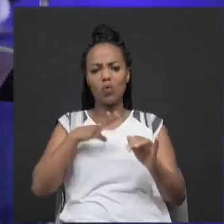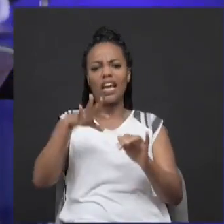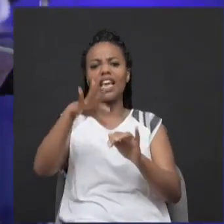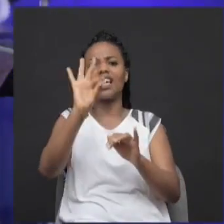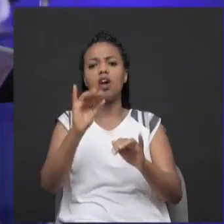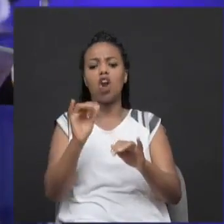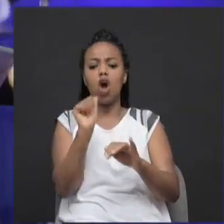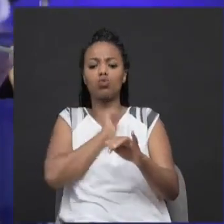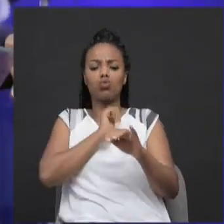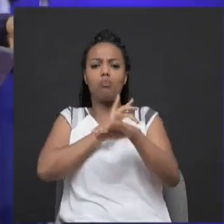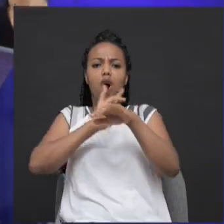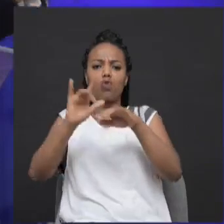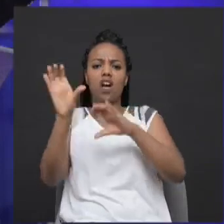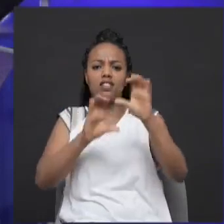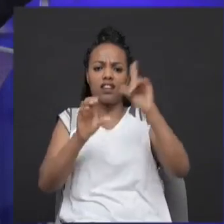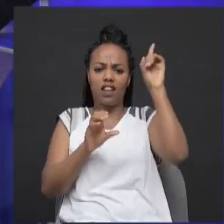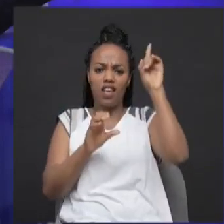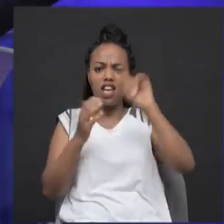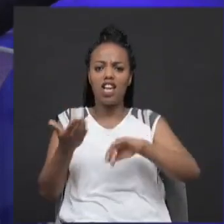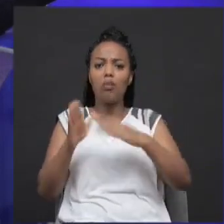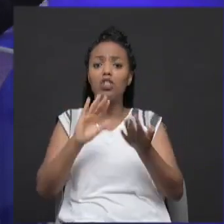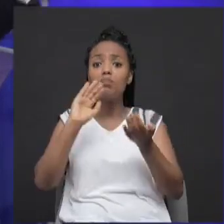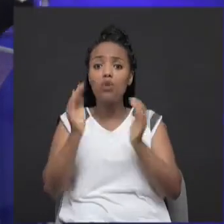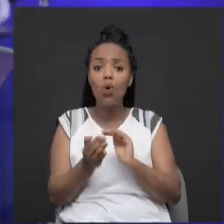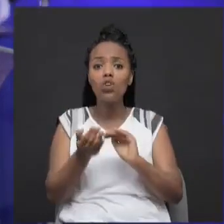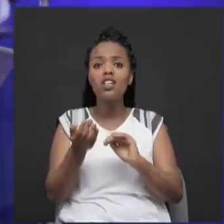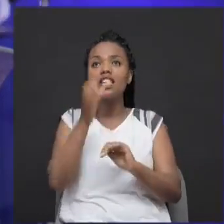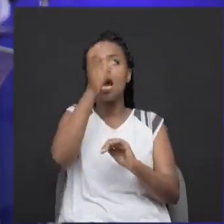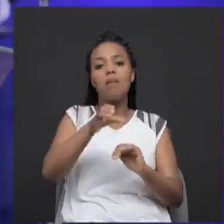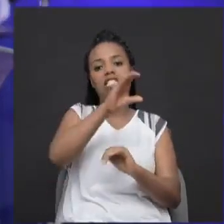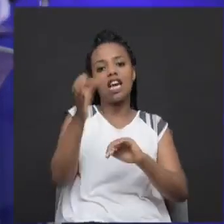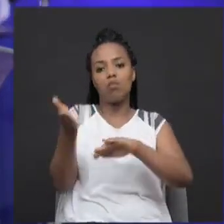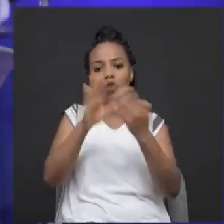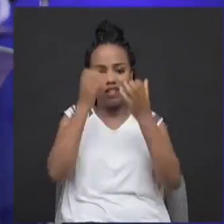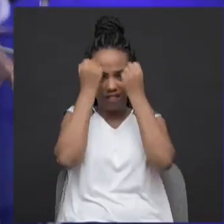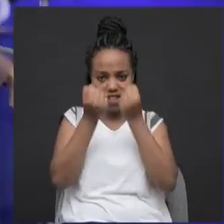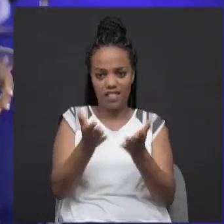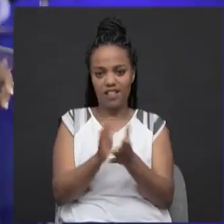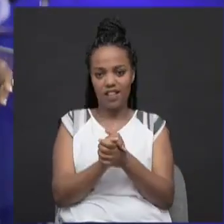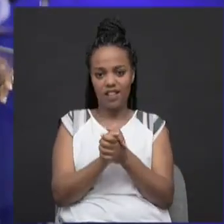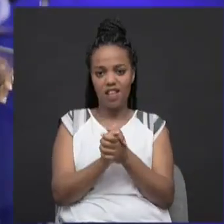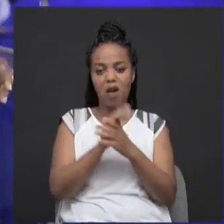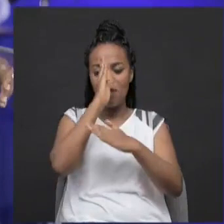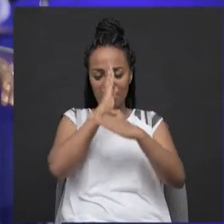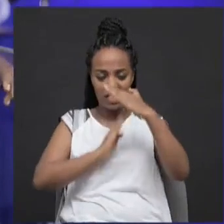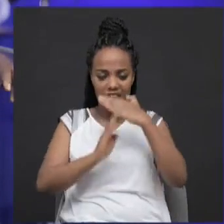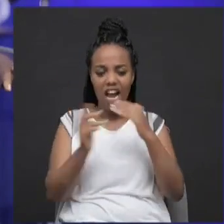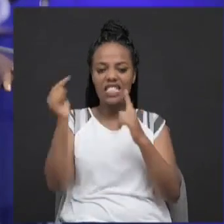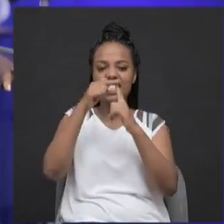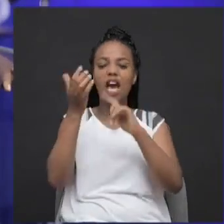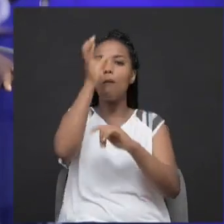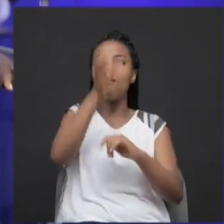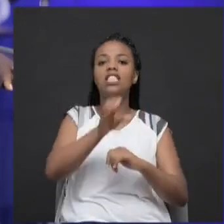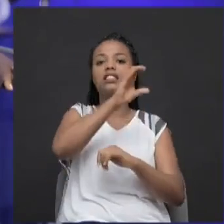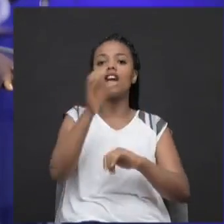አደረገ ለሞትም ይሆም የመስቀል ሞት እንኳን የታዘዘ ሆነ ለምን በትህትና እስከ መስቀል ሞት የታዘዘ